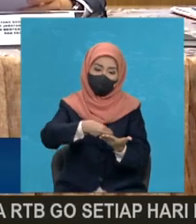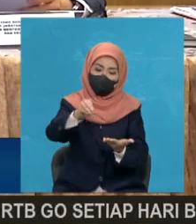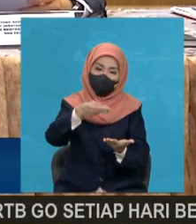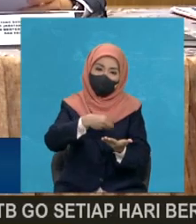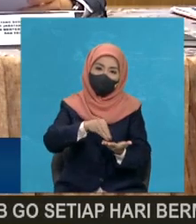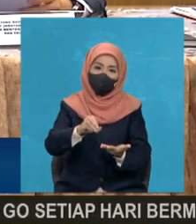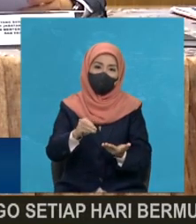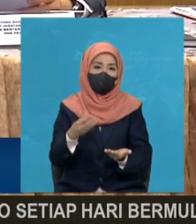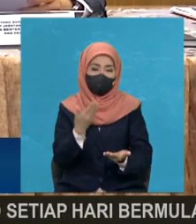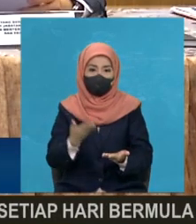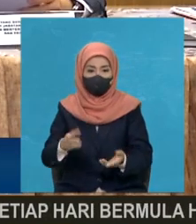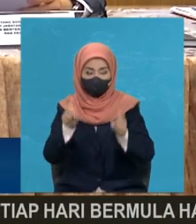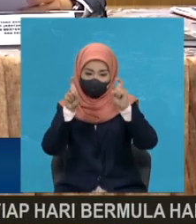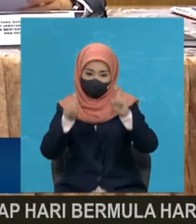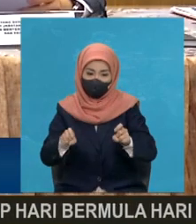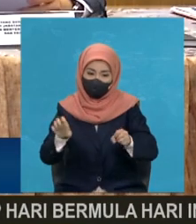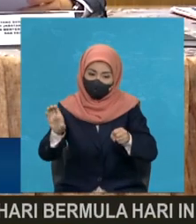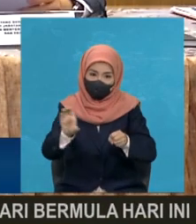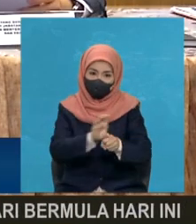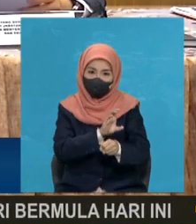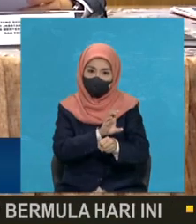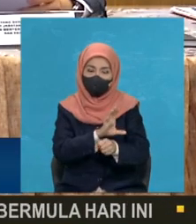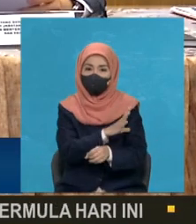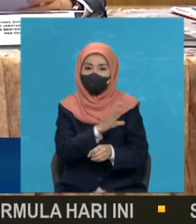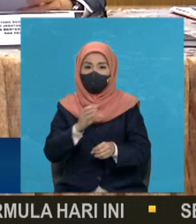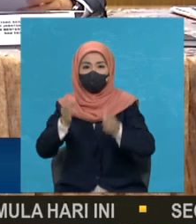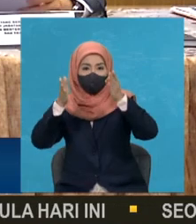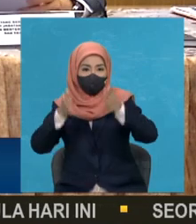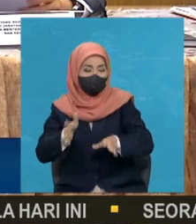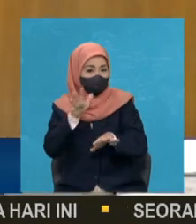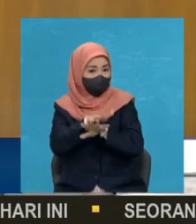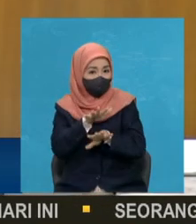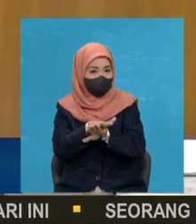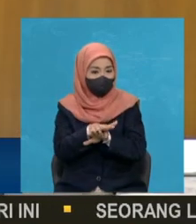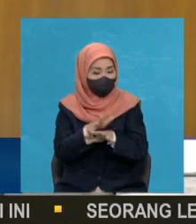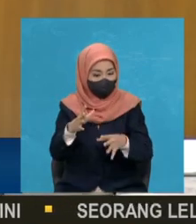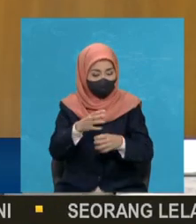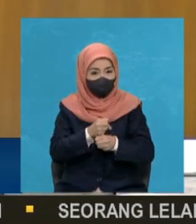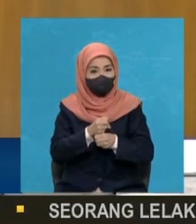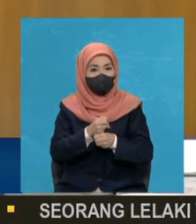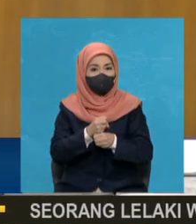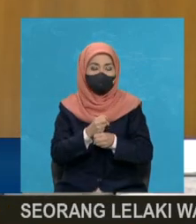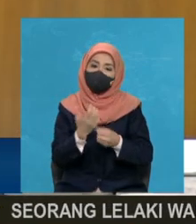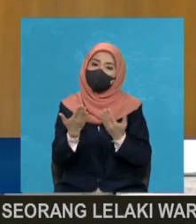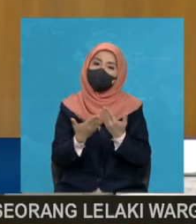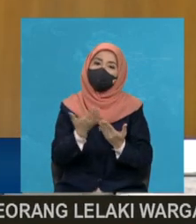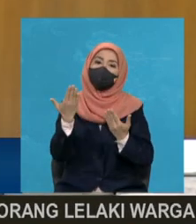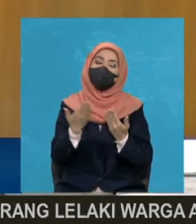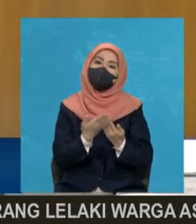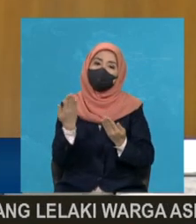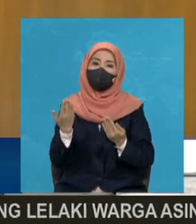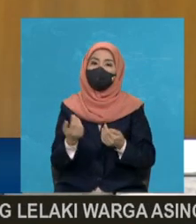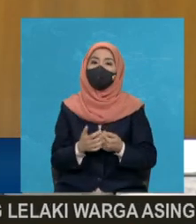and bagi memastikan bakalan mencukupi dan orang ramai boleh mendapatkannya dengan mudah